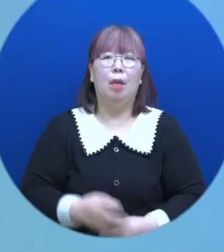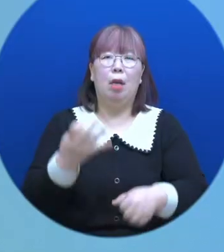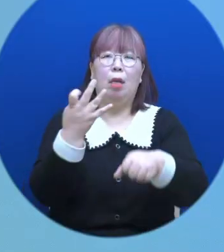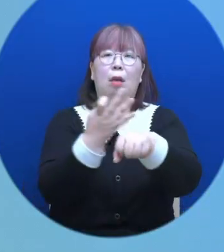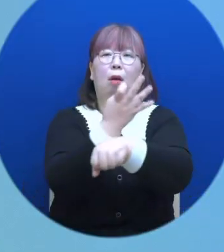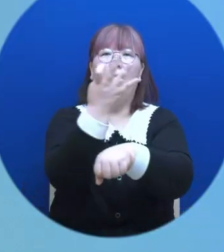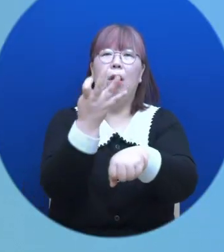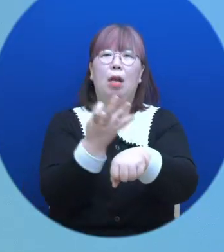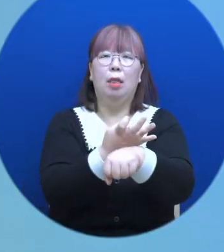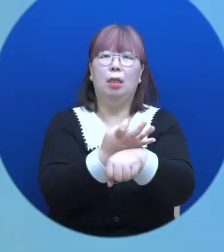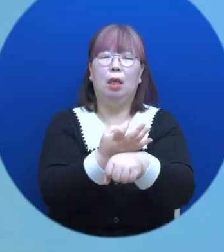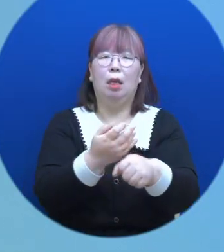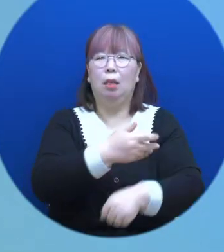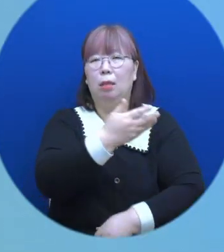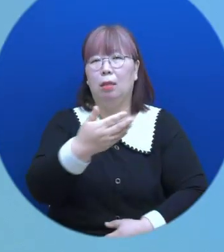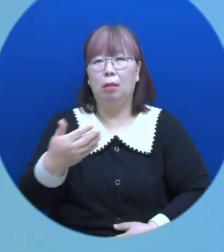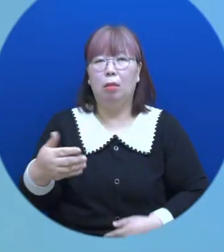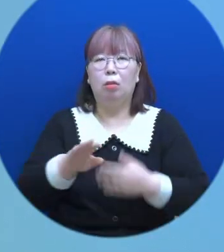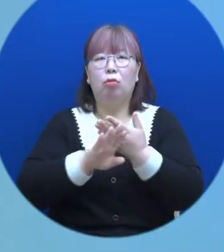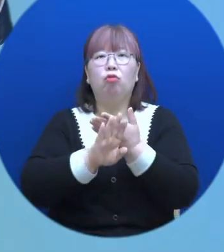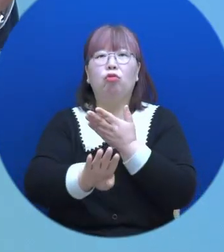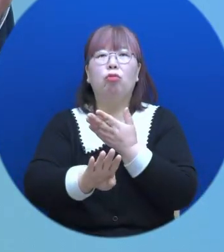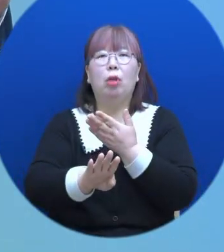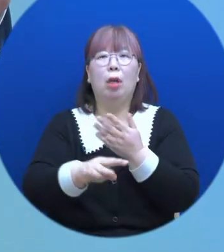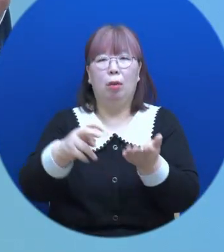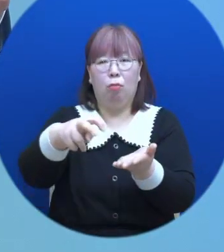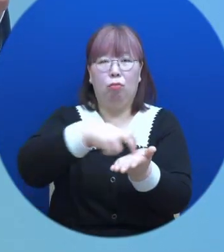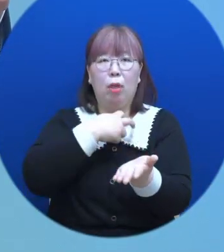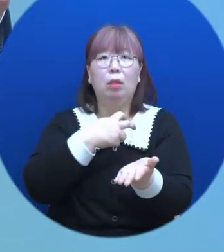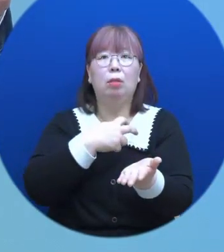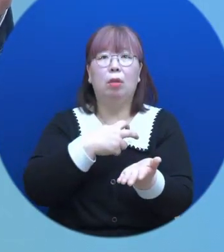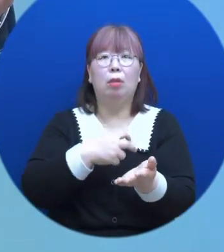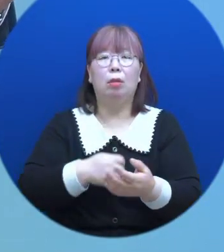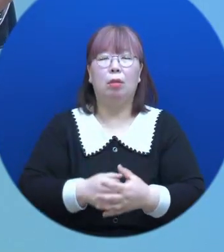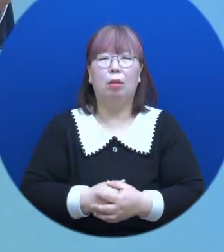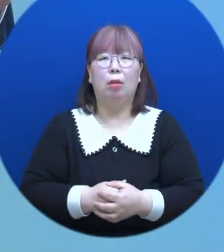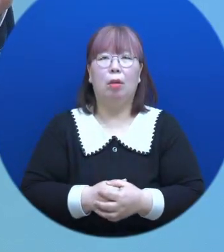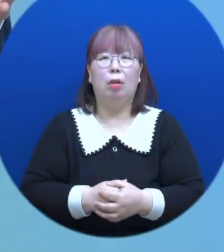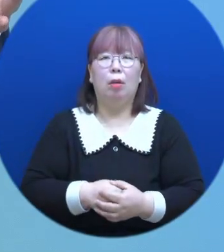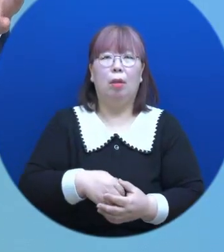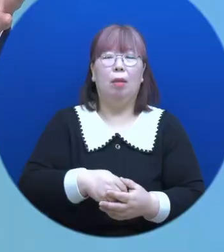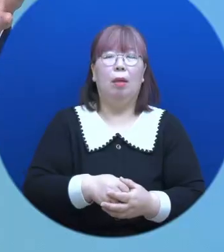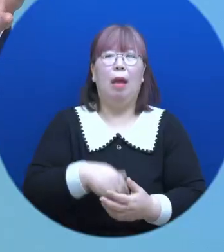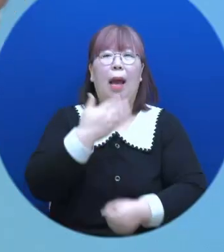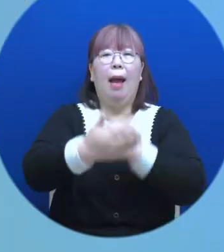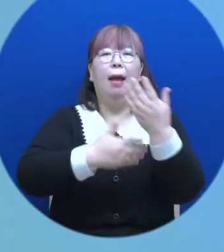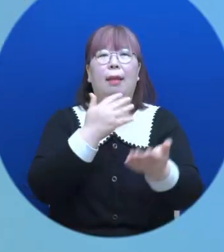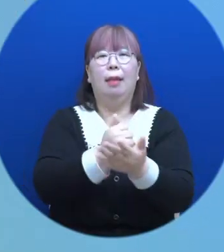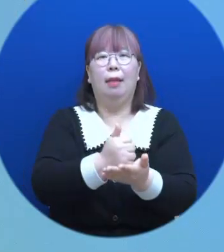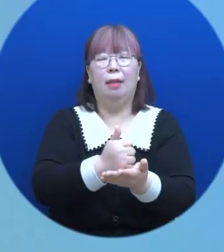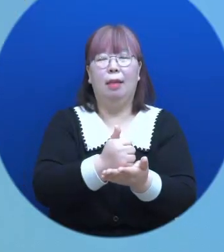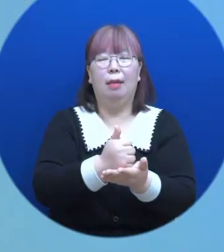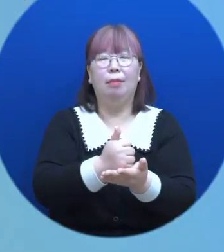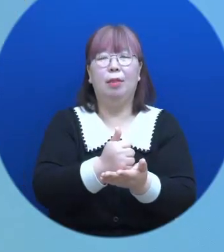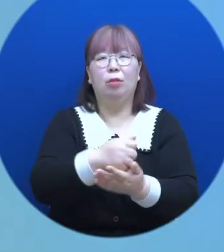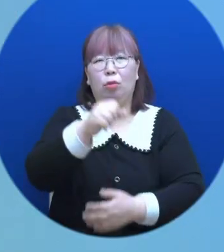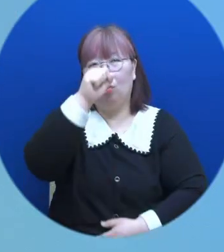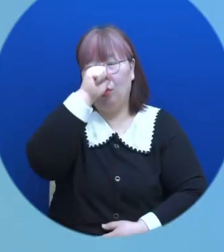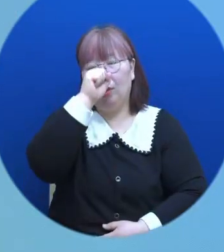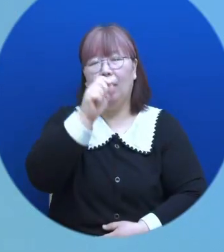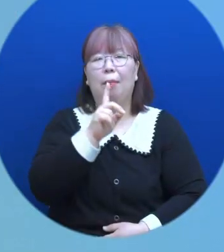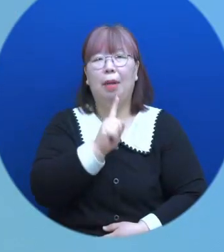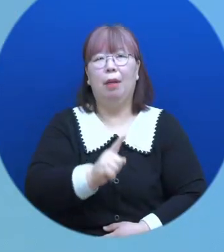14시간이 지났을 때 문자가 왔죠. God is good 이라는